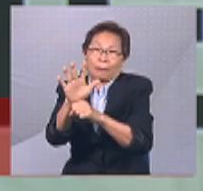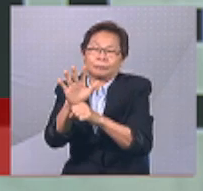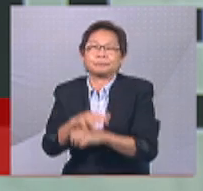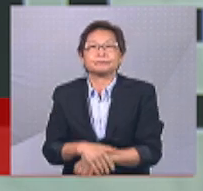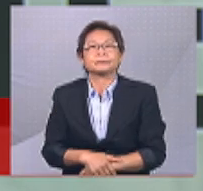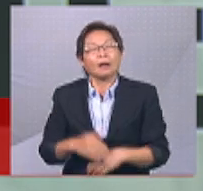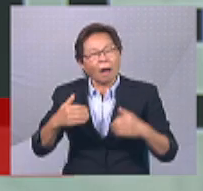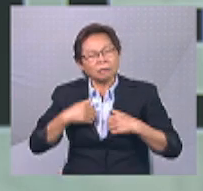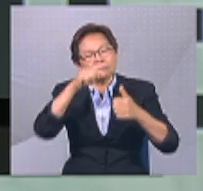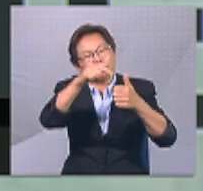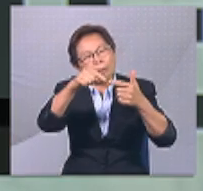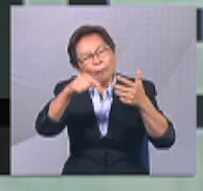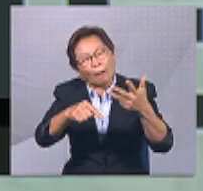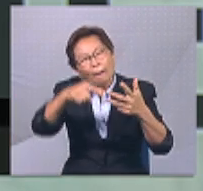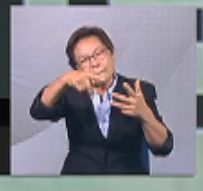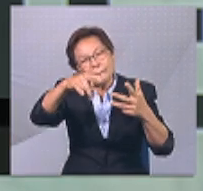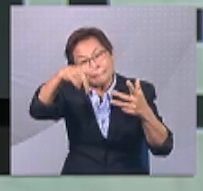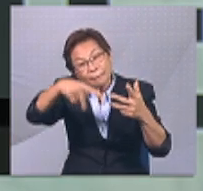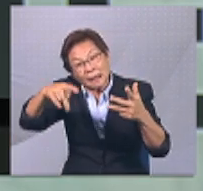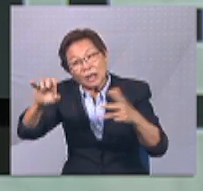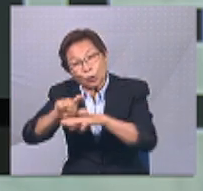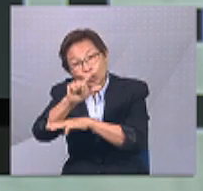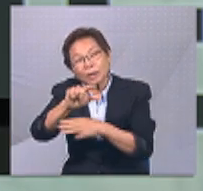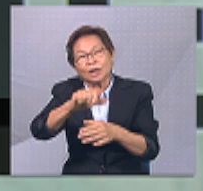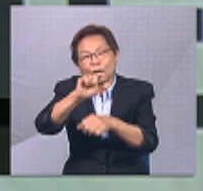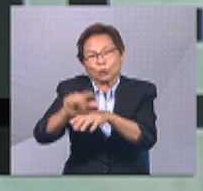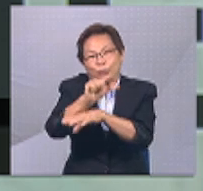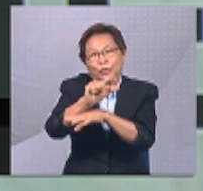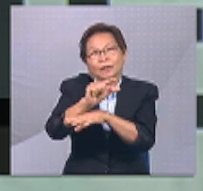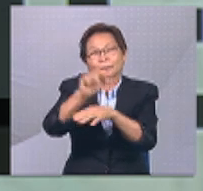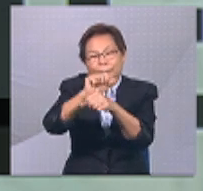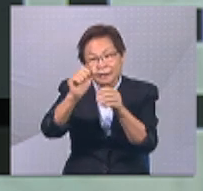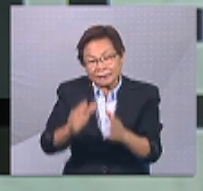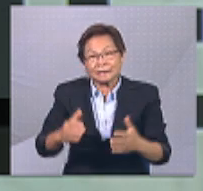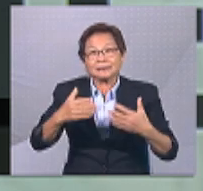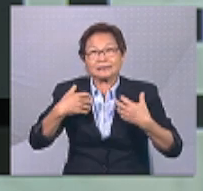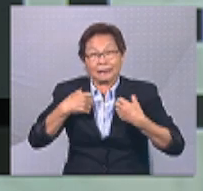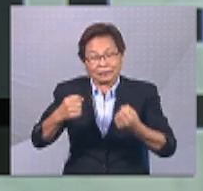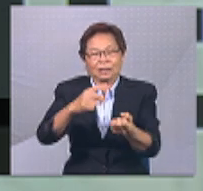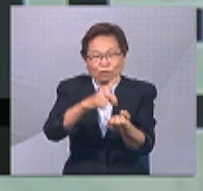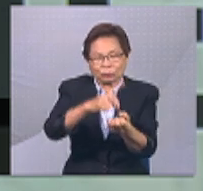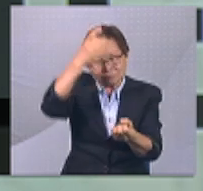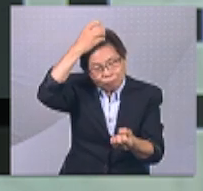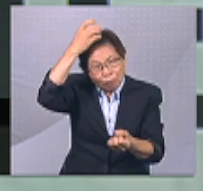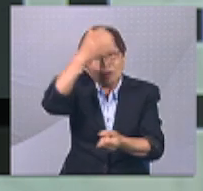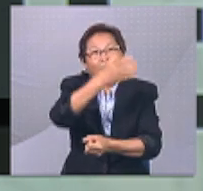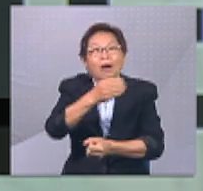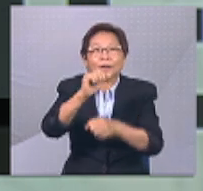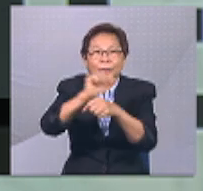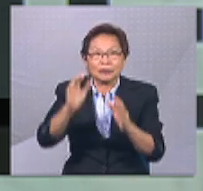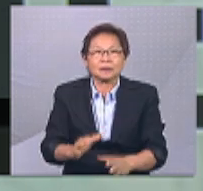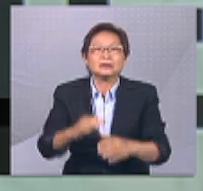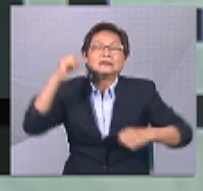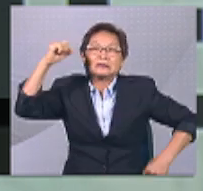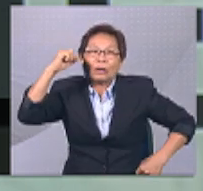Terdapat beberapa jenis PPE yang digunakan oleh petugas kesihatan. Misalnya, footwear ataupun boot cover